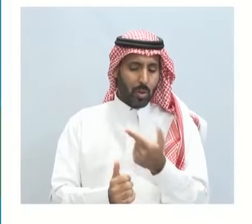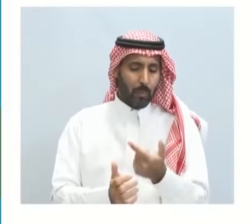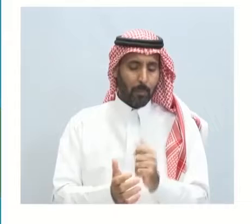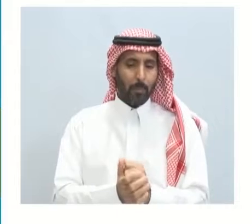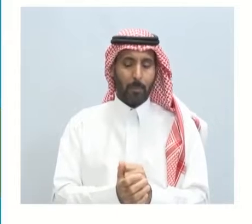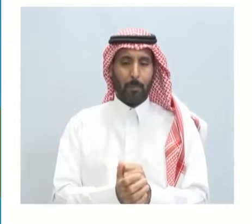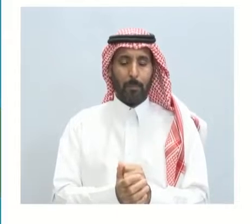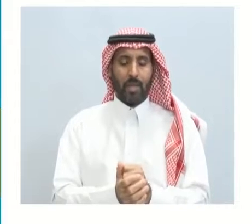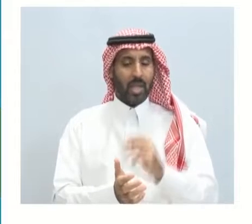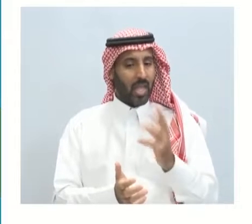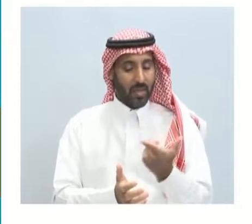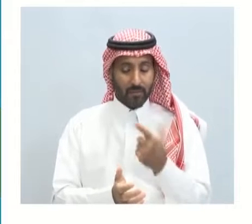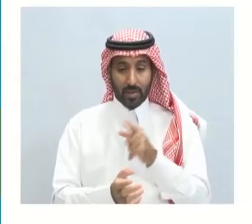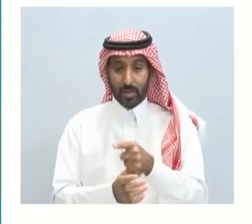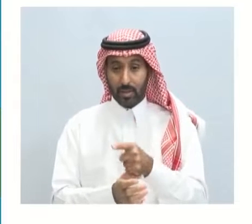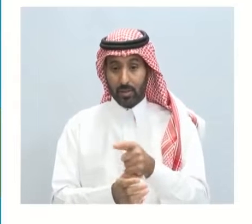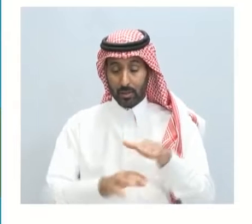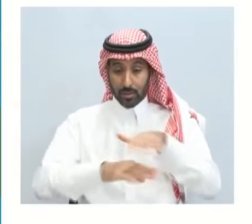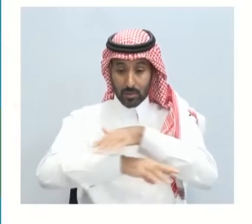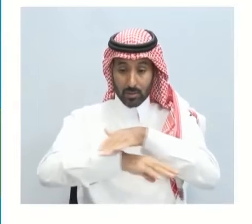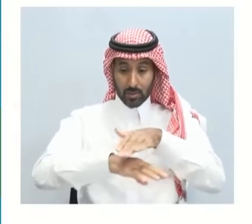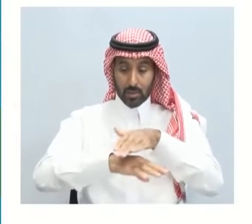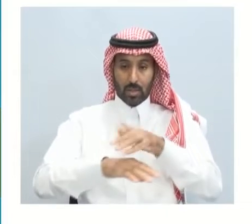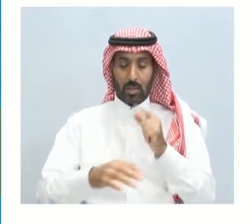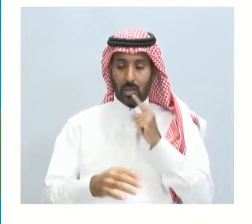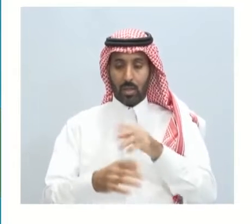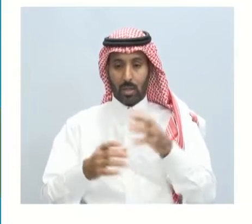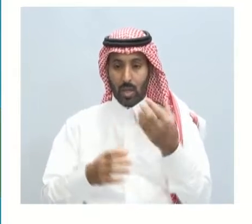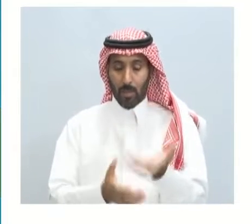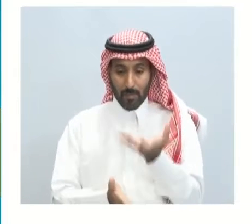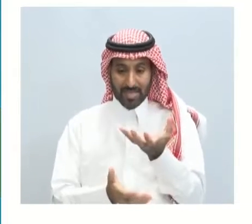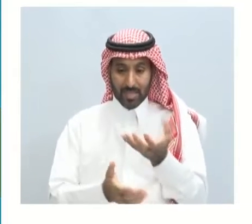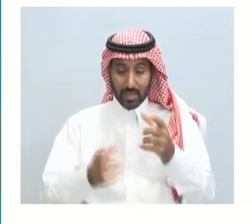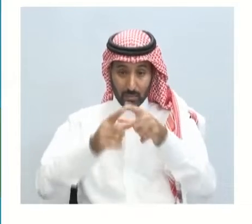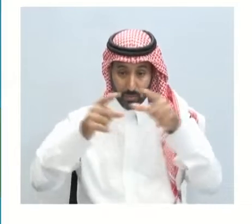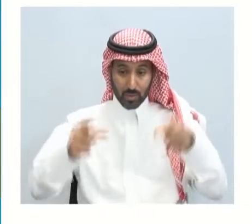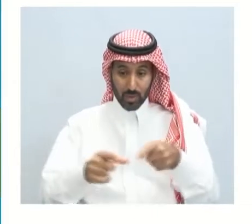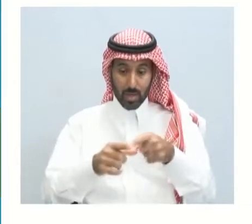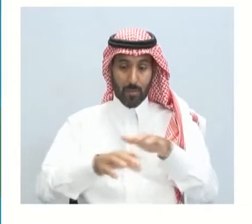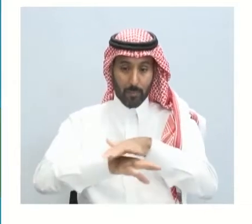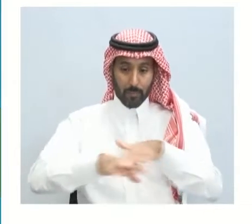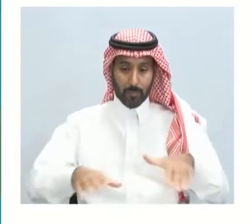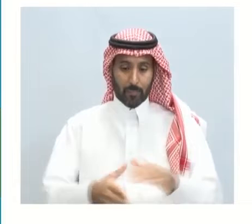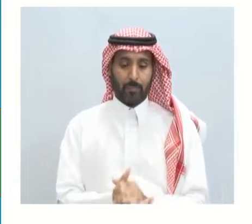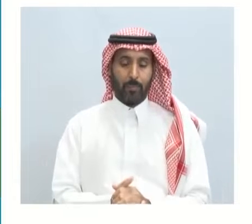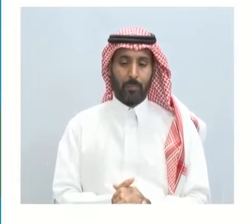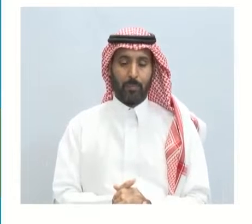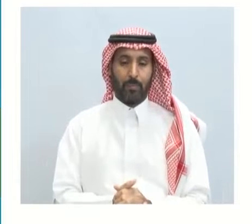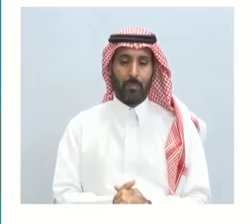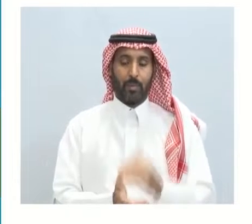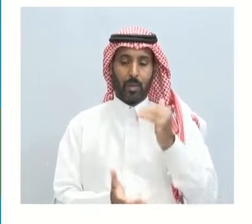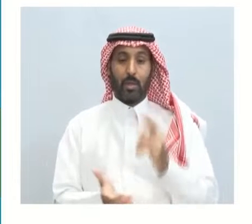فرضيه كيف اريد تعيين كثافه هذا المكعب